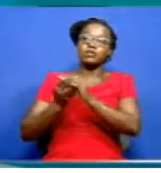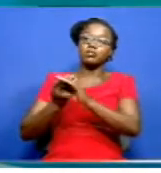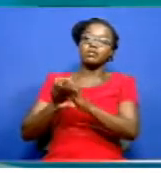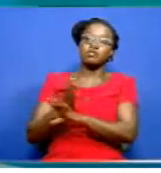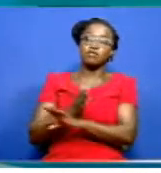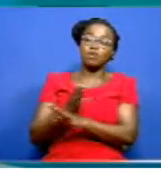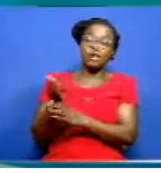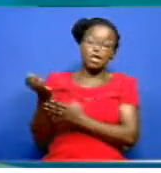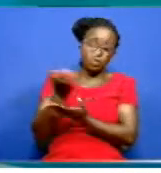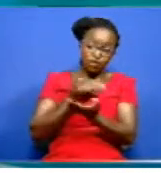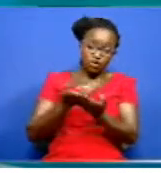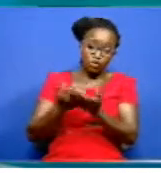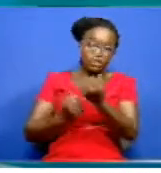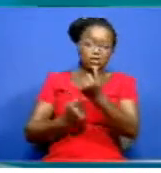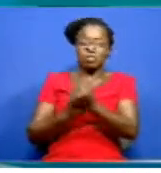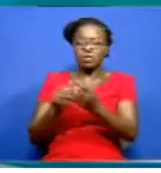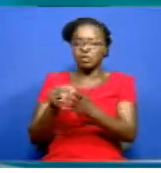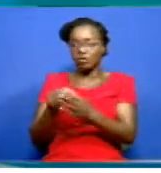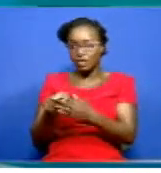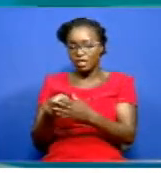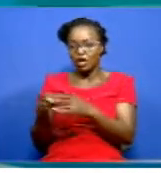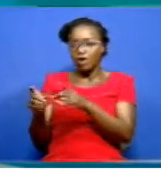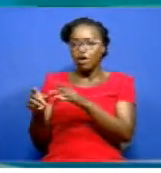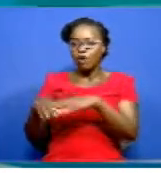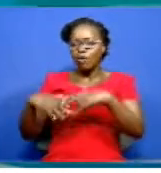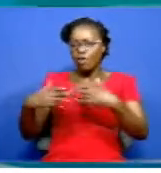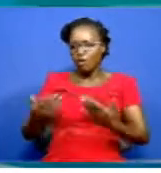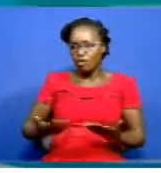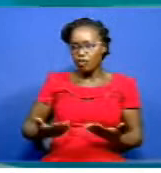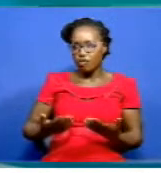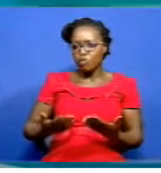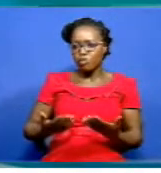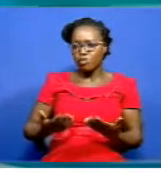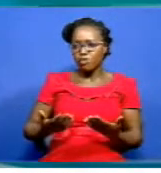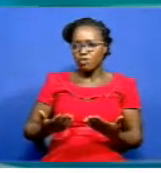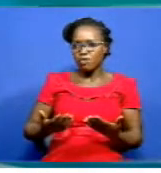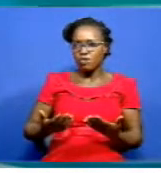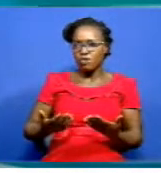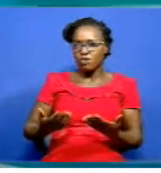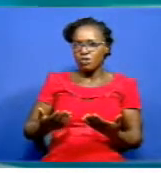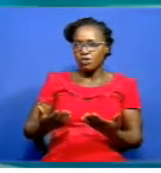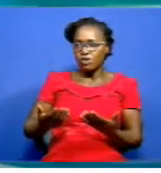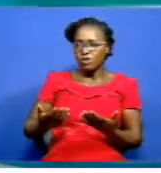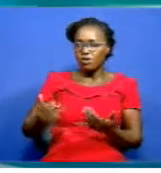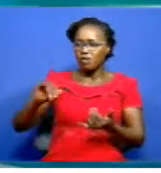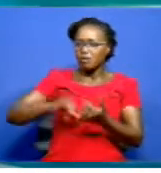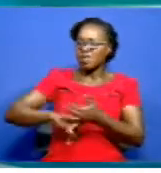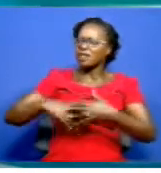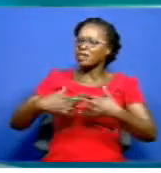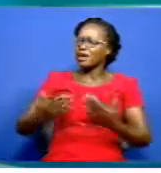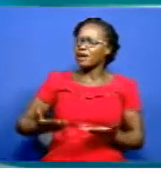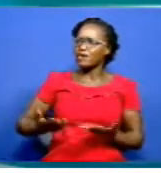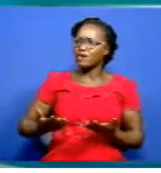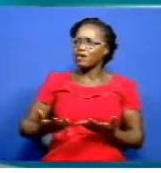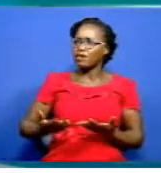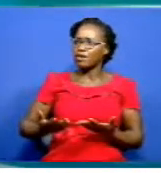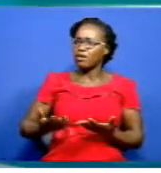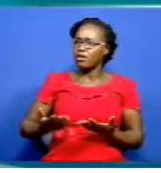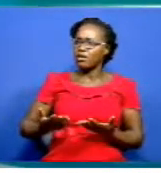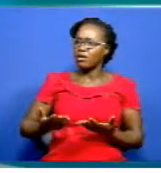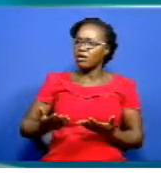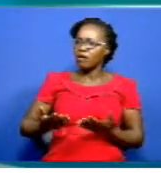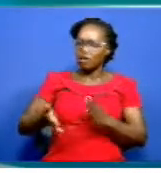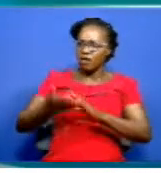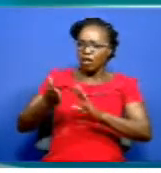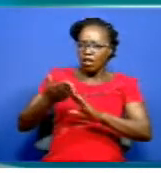wa uchumi kwa pesa. Alafu pia depending on hii ndoa yao ilifanyika kivipi. Ni ndoa ilifanyika kwa